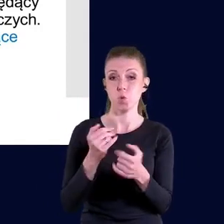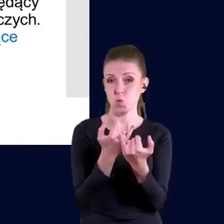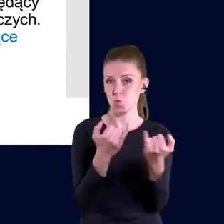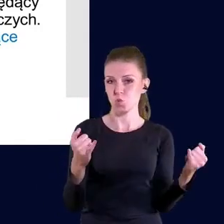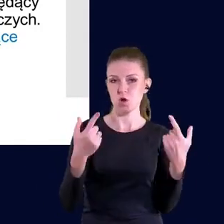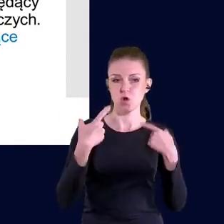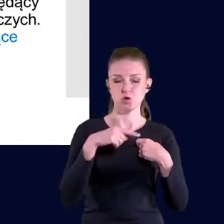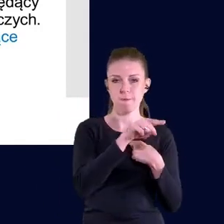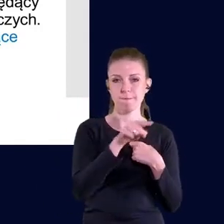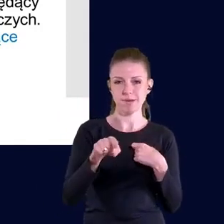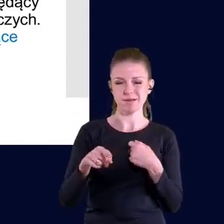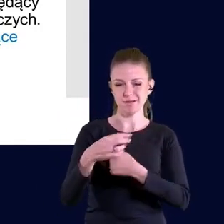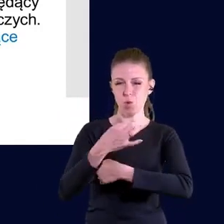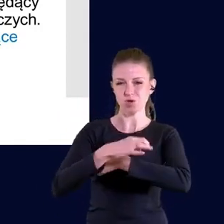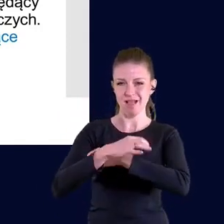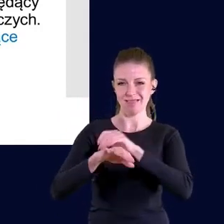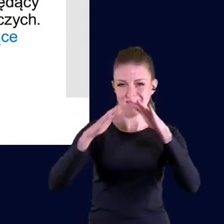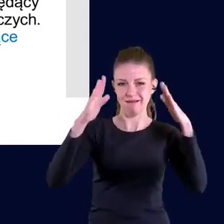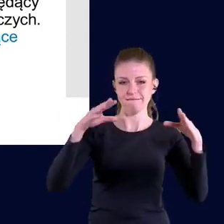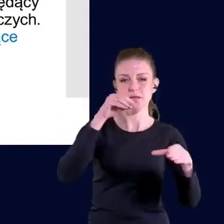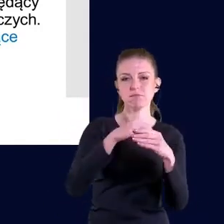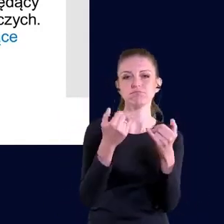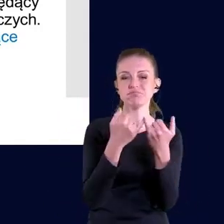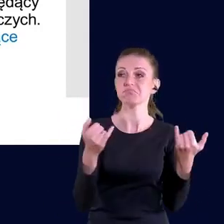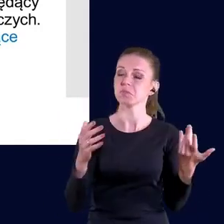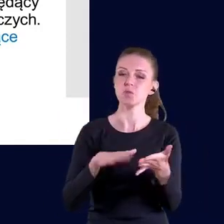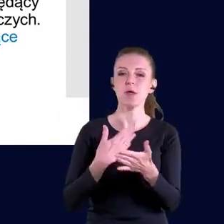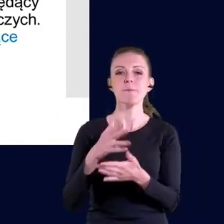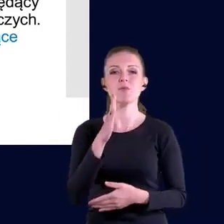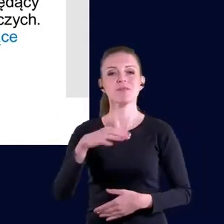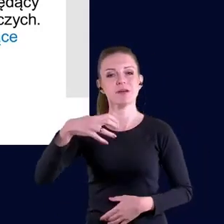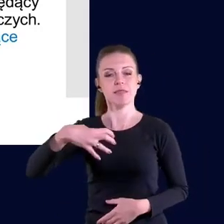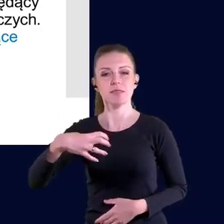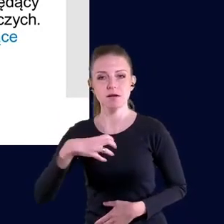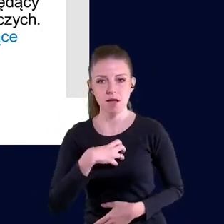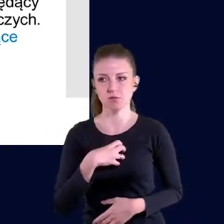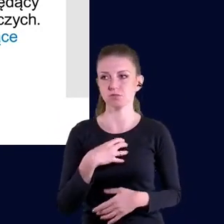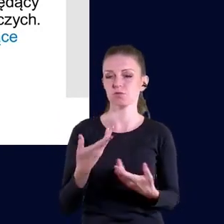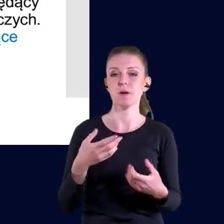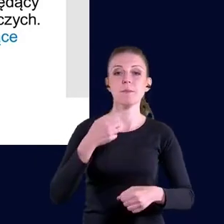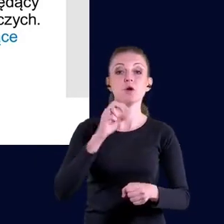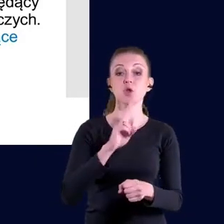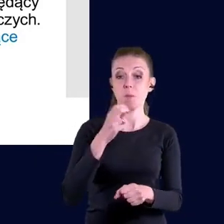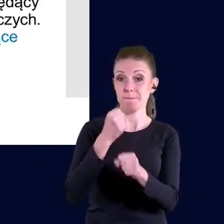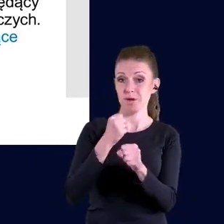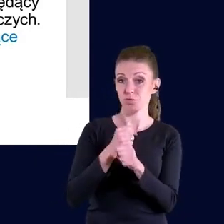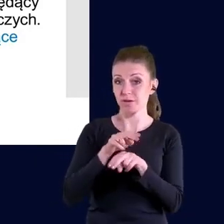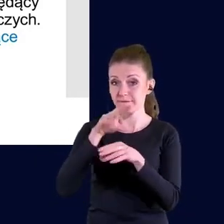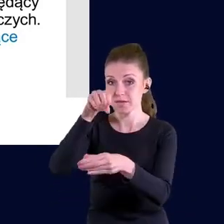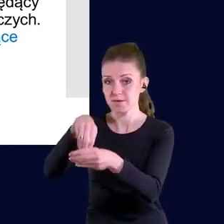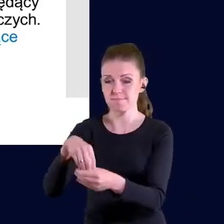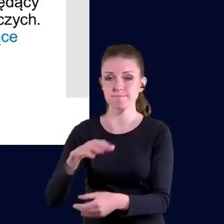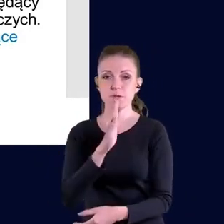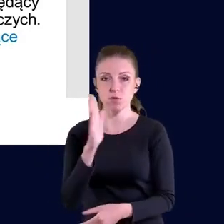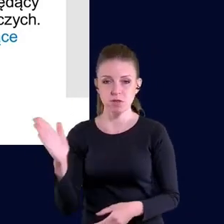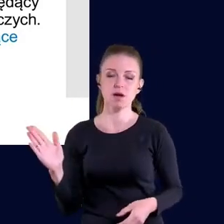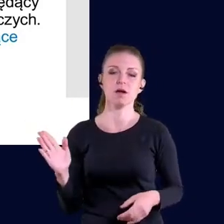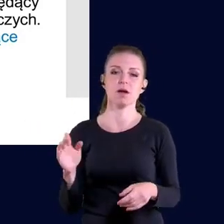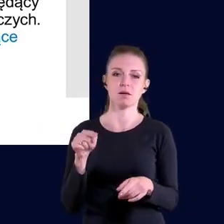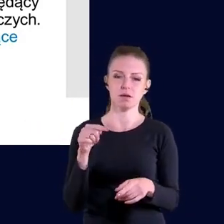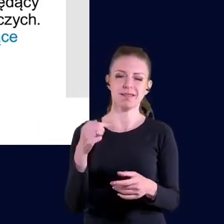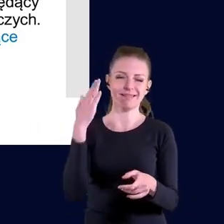w otwieranie nauki to byli dyrektorzy bibliotek pracownicy bibliotek którzy są zaangażowani w